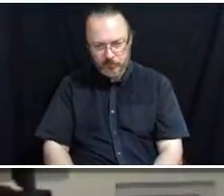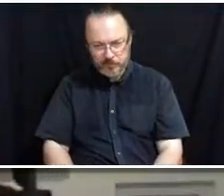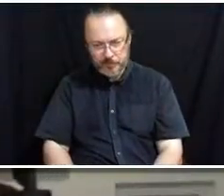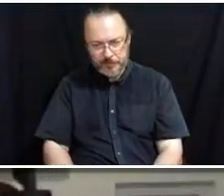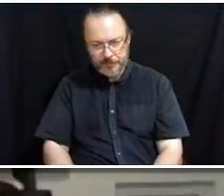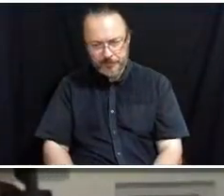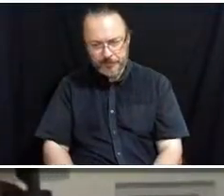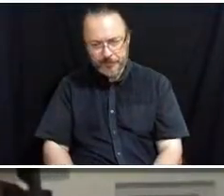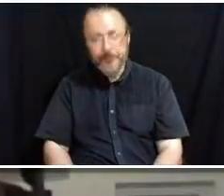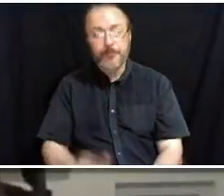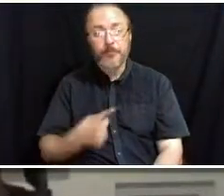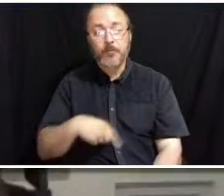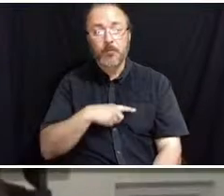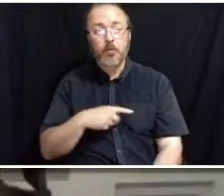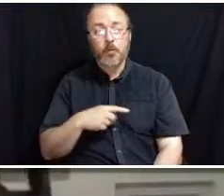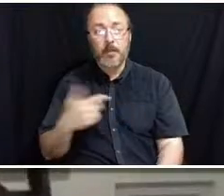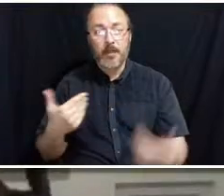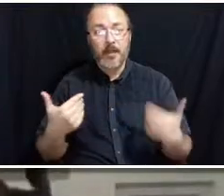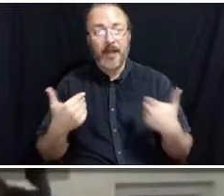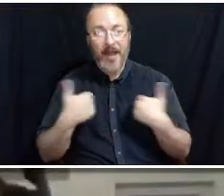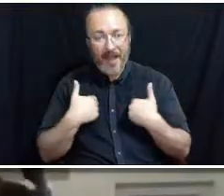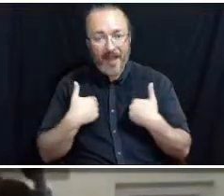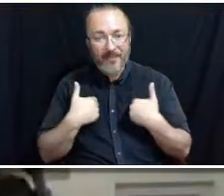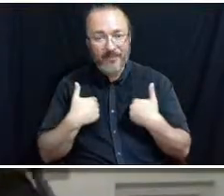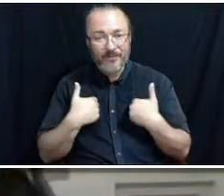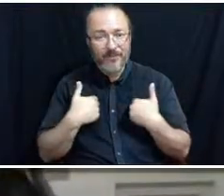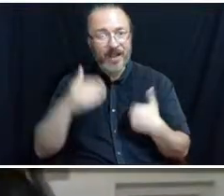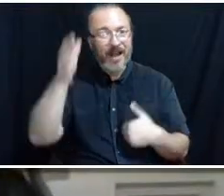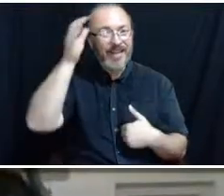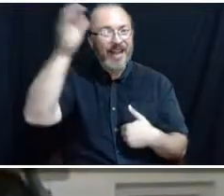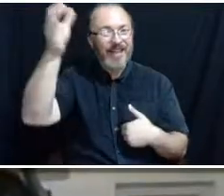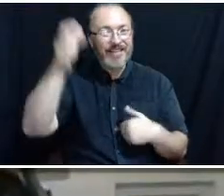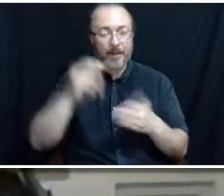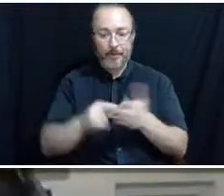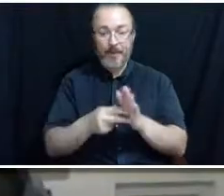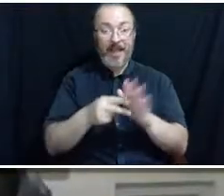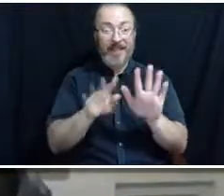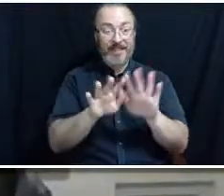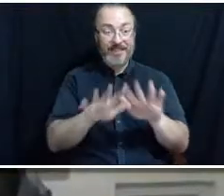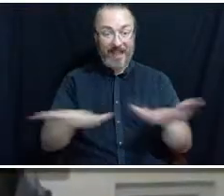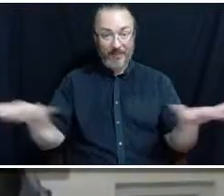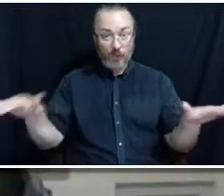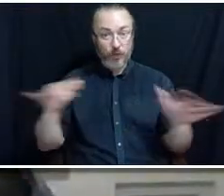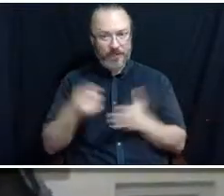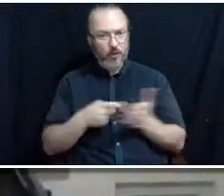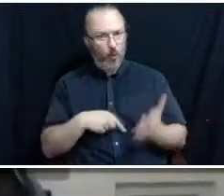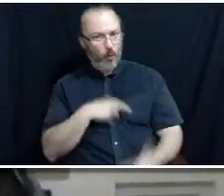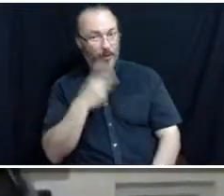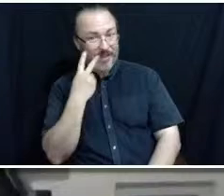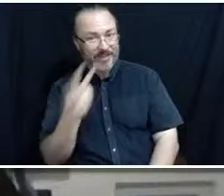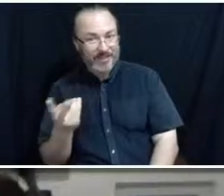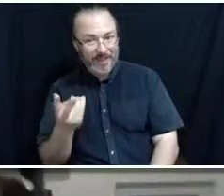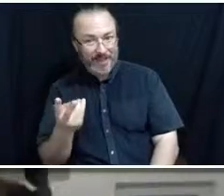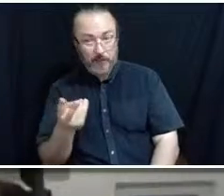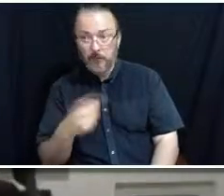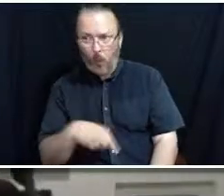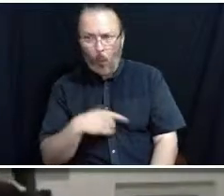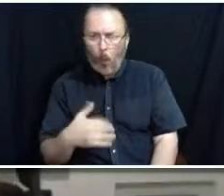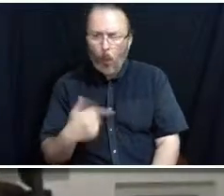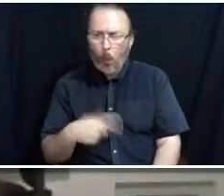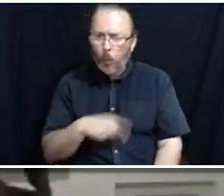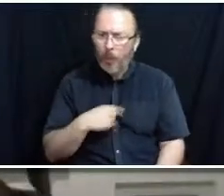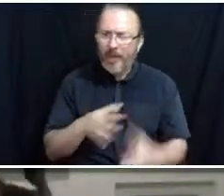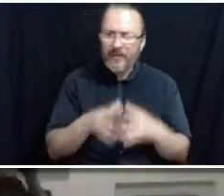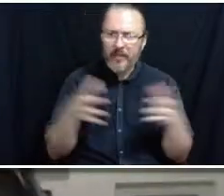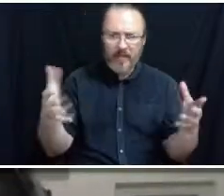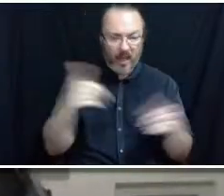imprègne toute notre action. Nous avons un concept. La diversité, c'est ce que nous voyons. Nous avons beaucoup de diversité dans